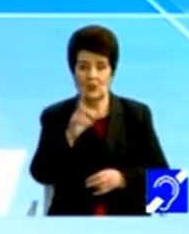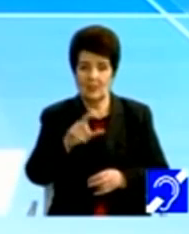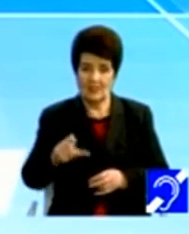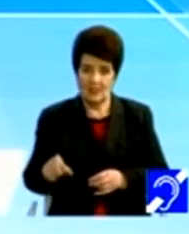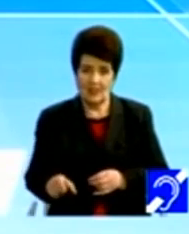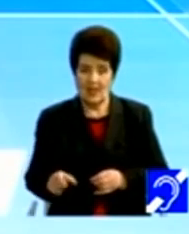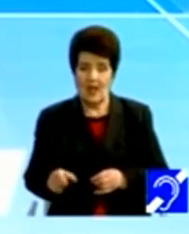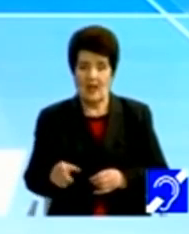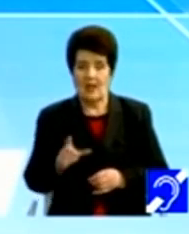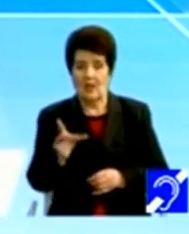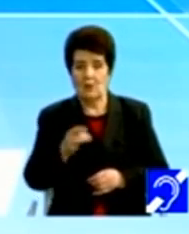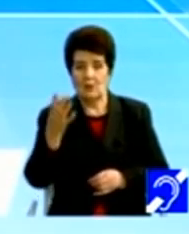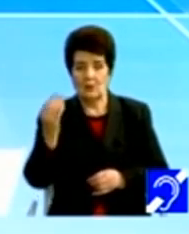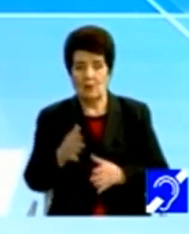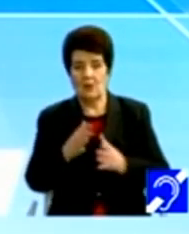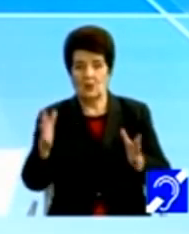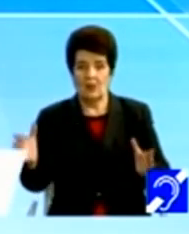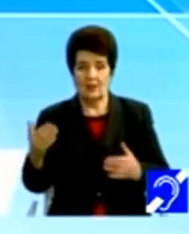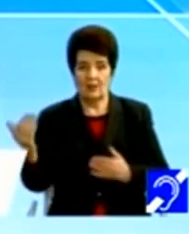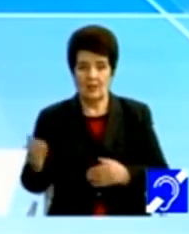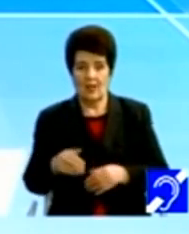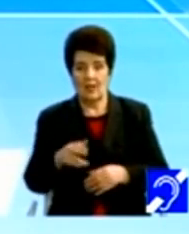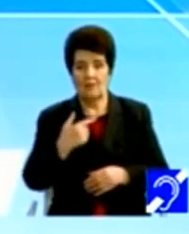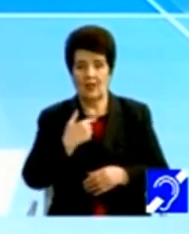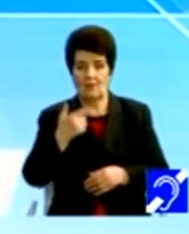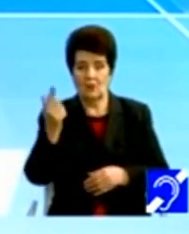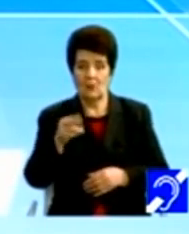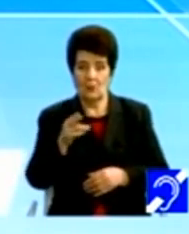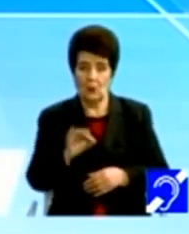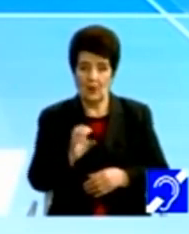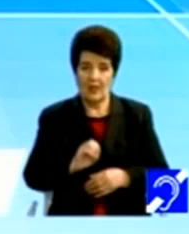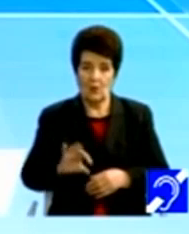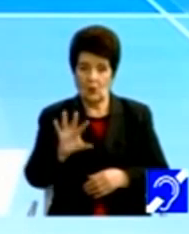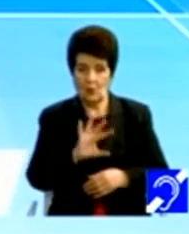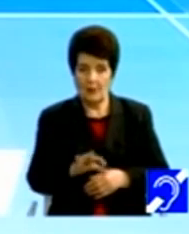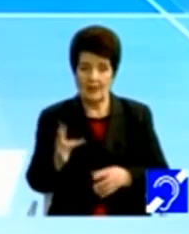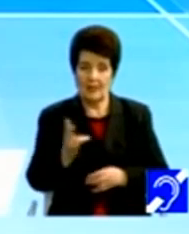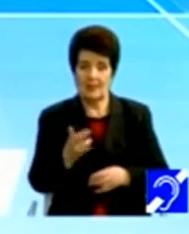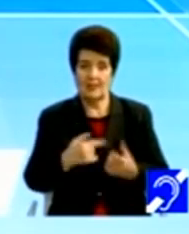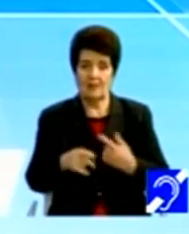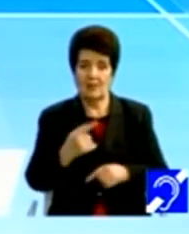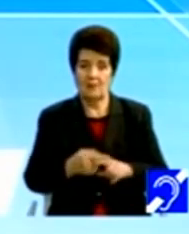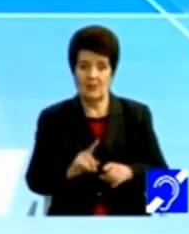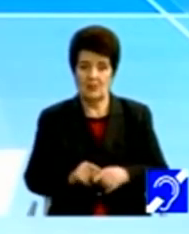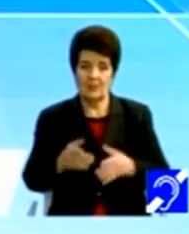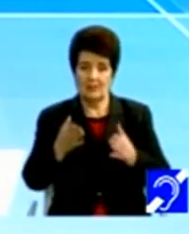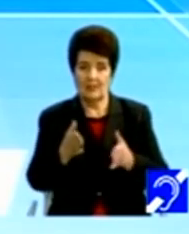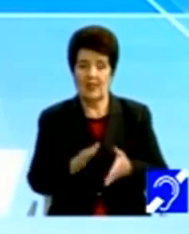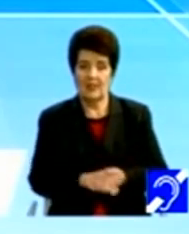în majoritatea lor, iar actualul parlament, prin vot, este pro-european, trebuie să revenim la această direcție